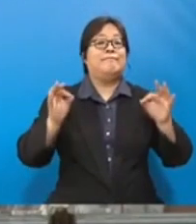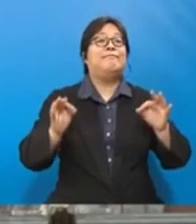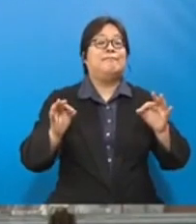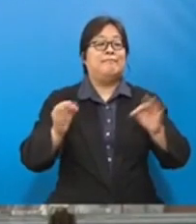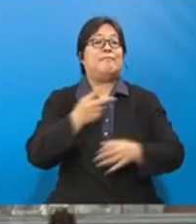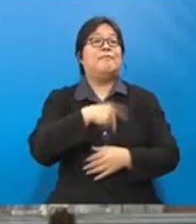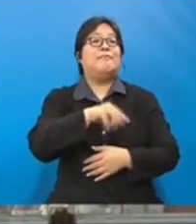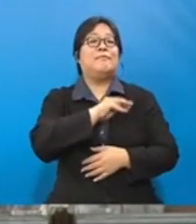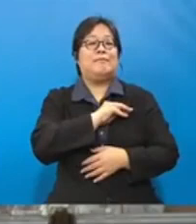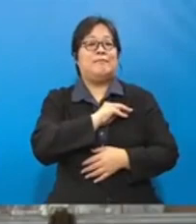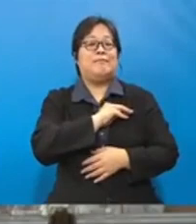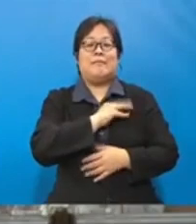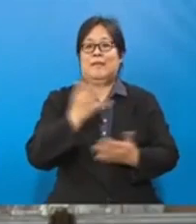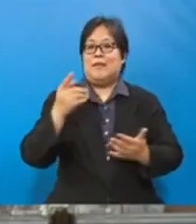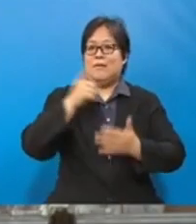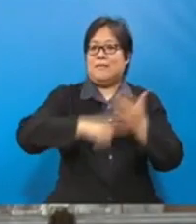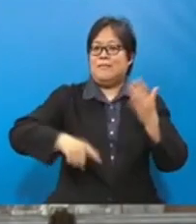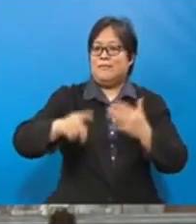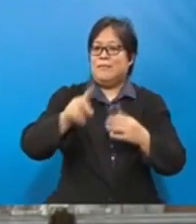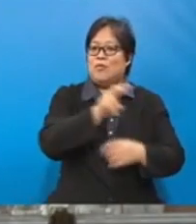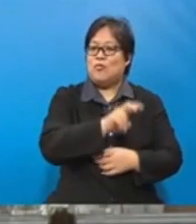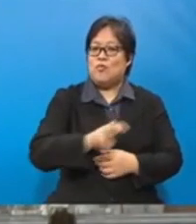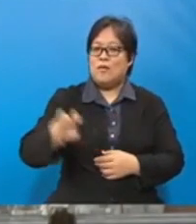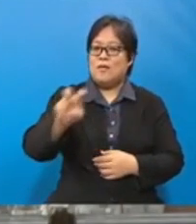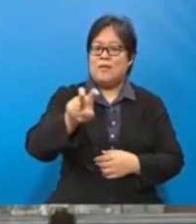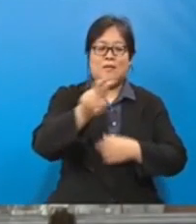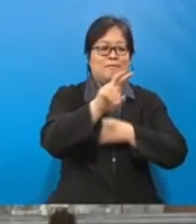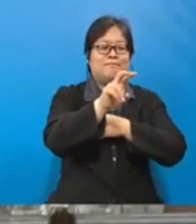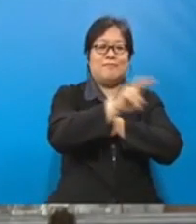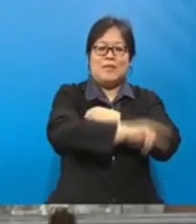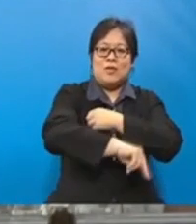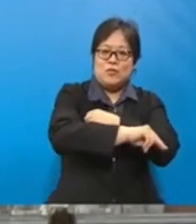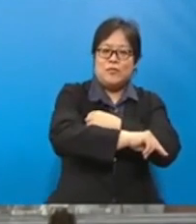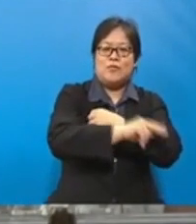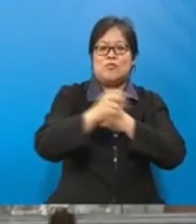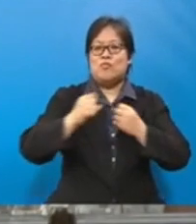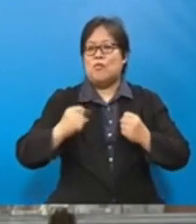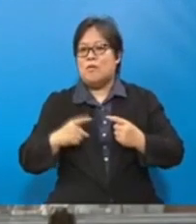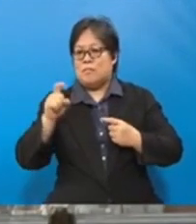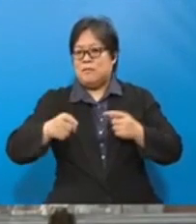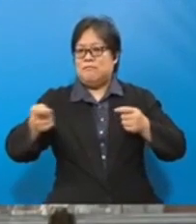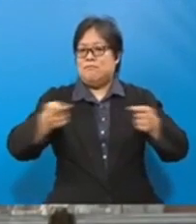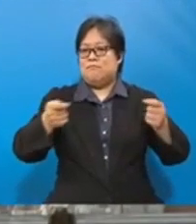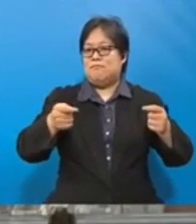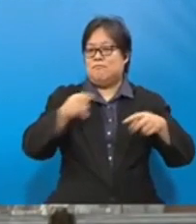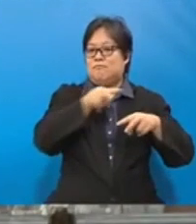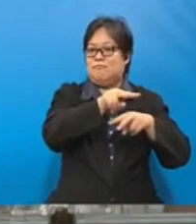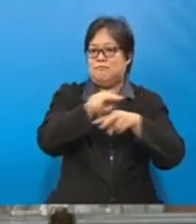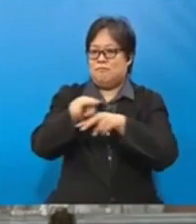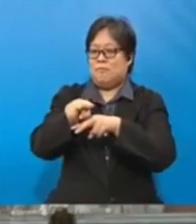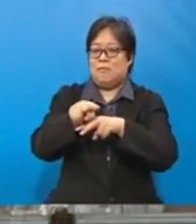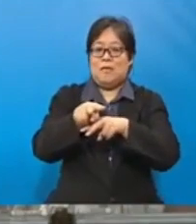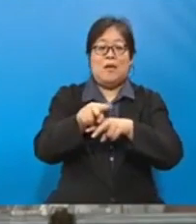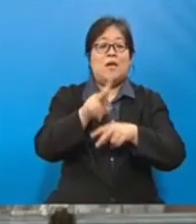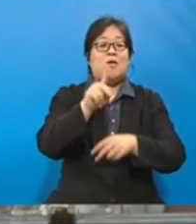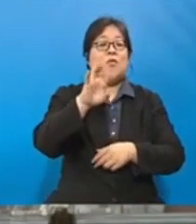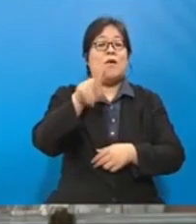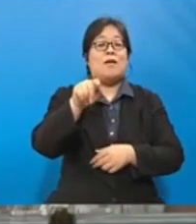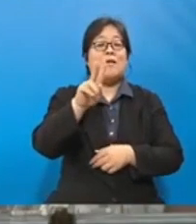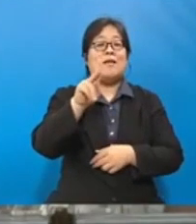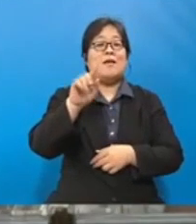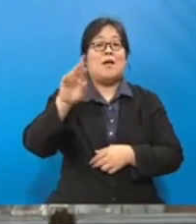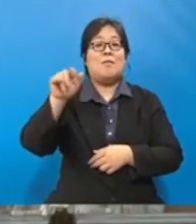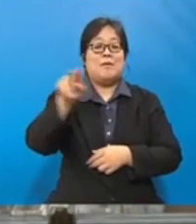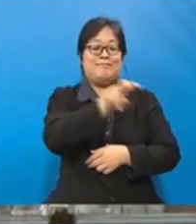kebyak Kementerian karena Semarang transaksi di peringkat negeri dan swasta misi di kawasan Riau spray pemindahan ke di kabel tidak